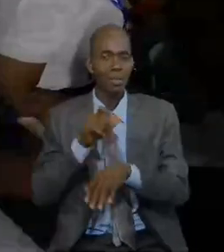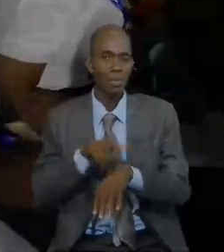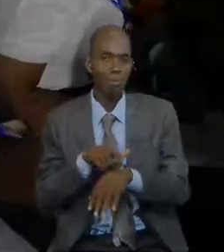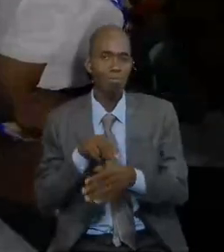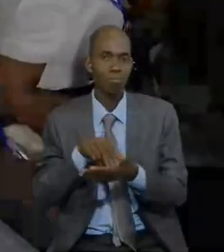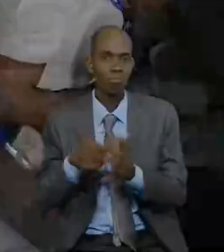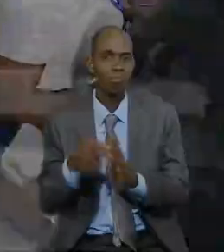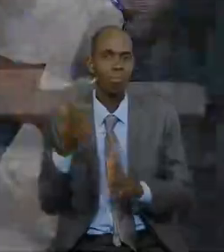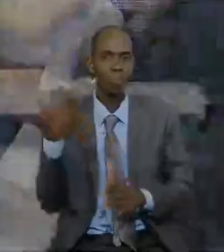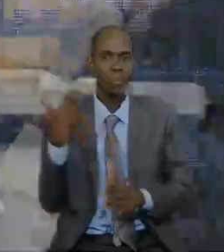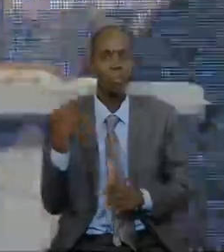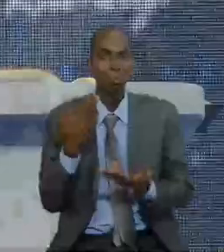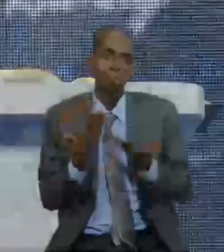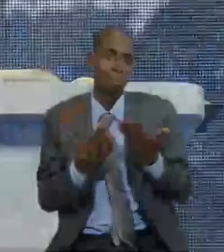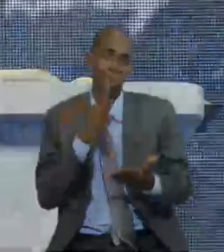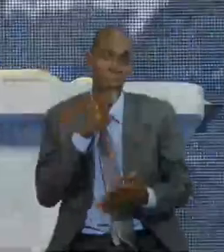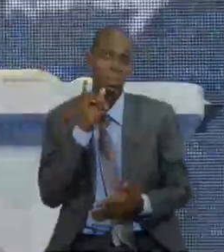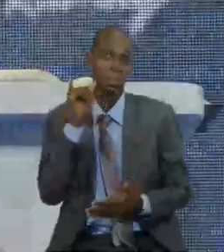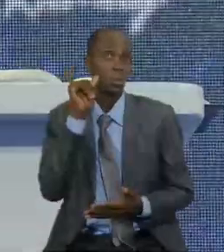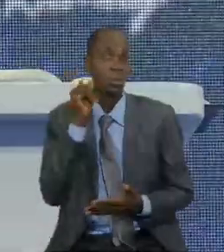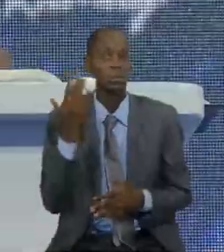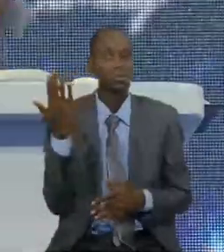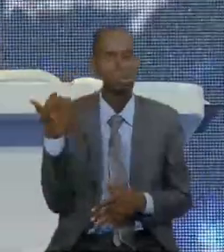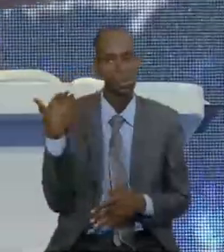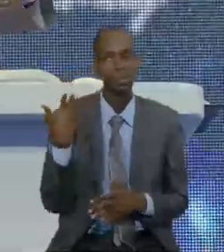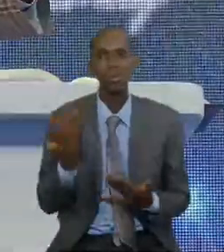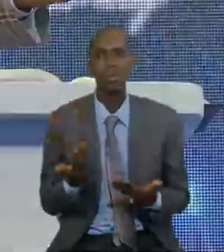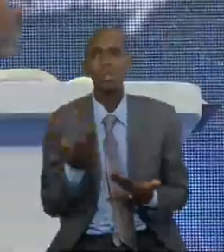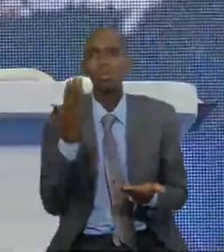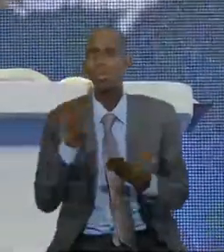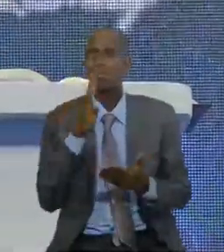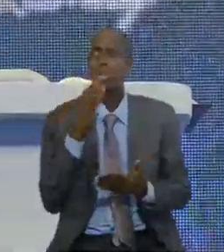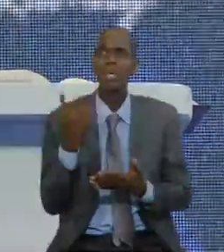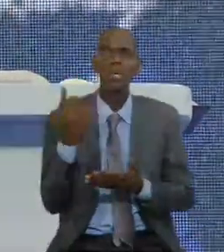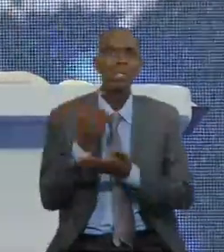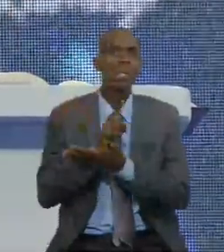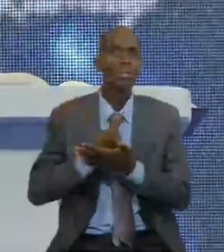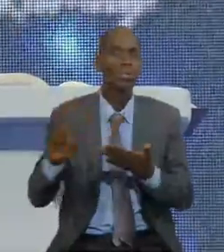là peut-être hier en ce temps là